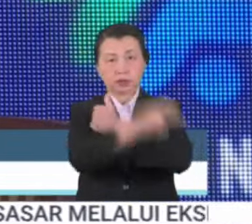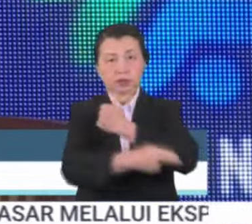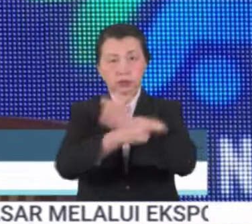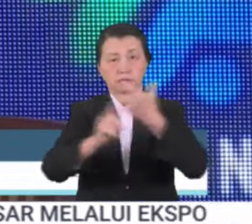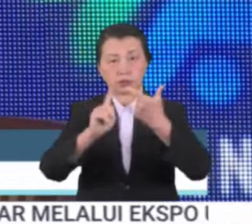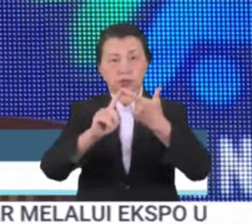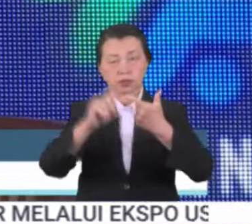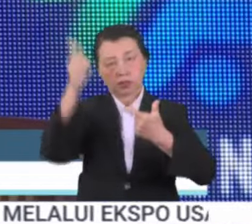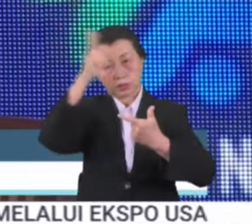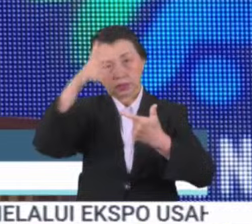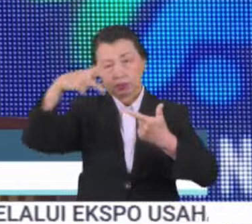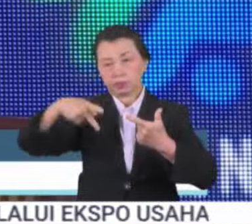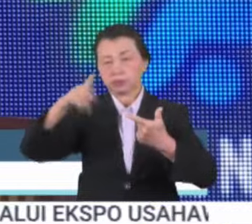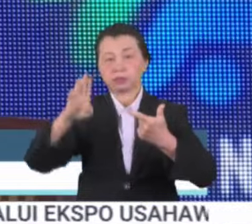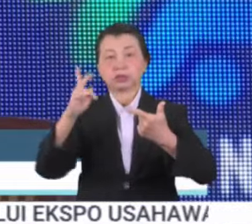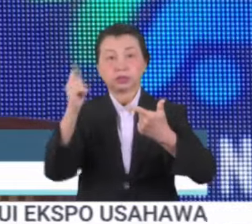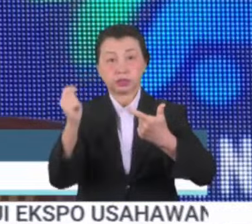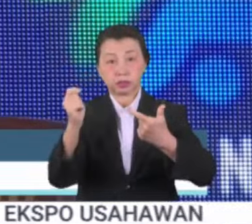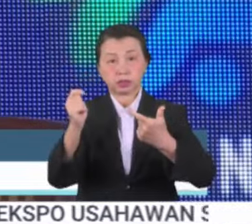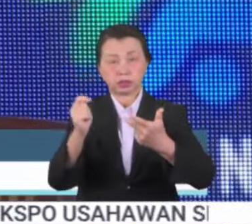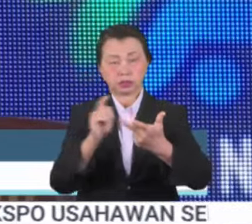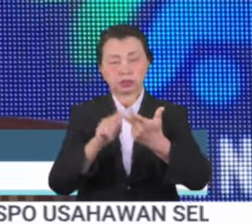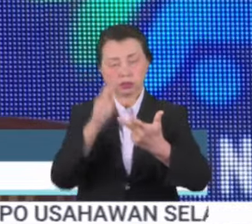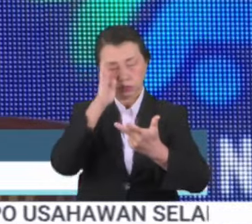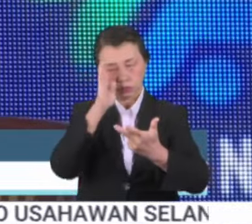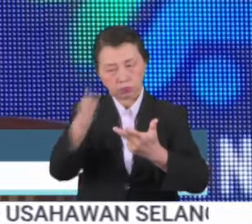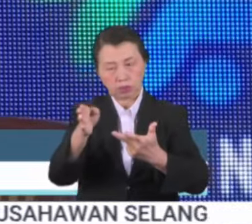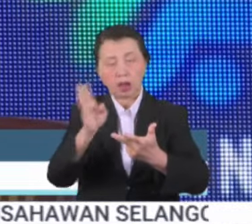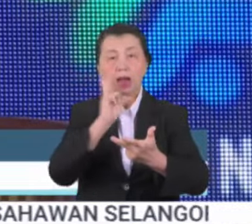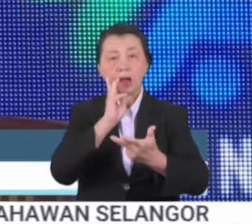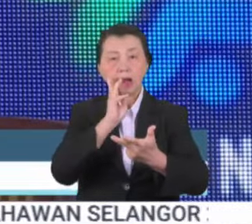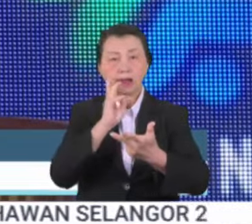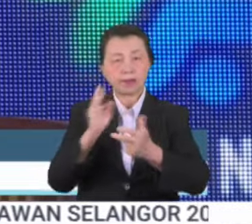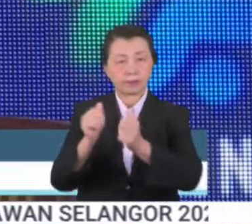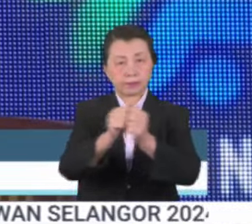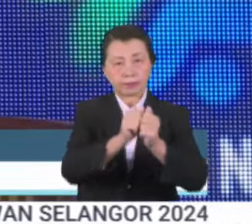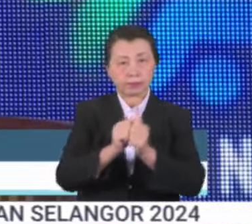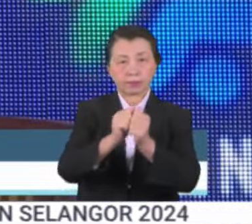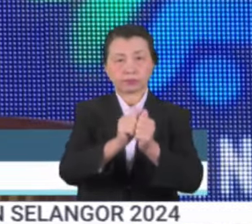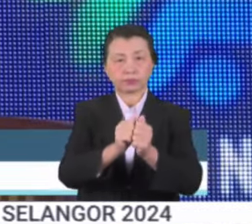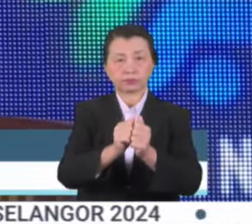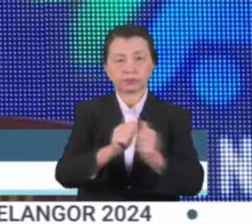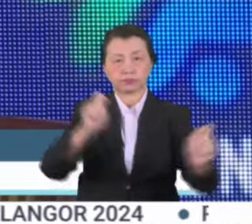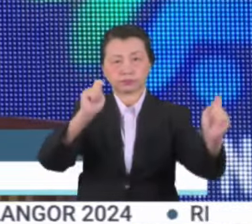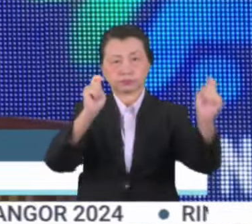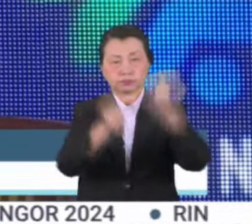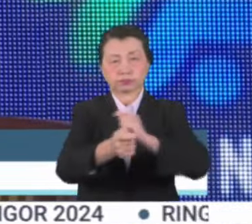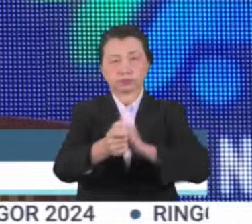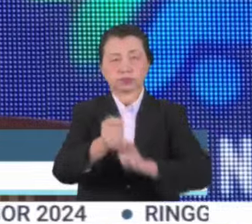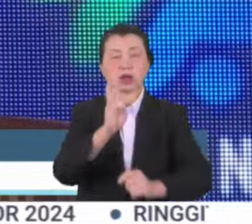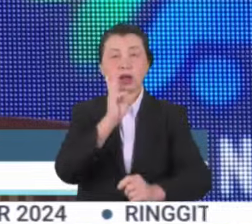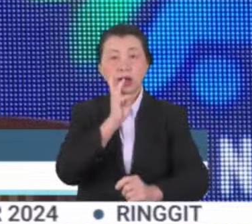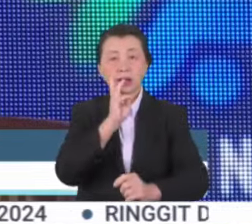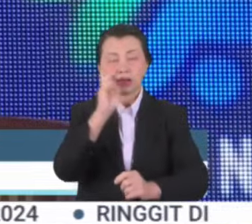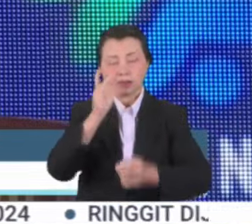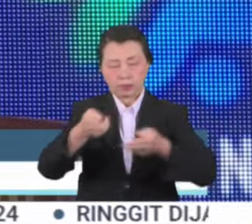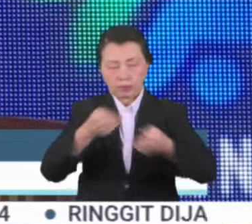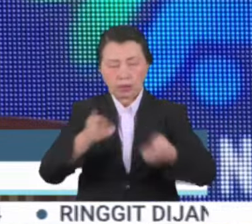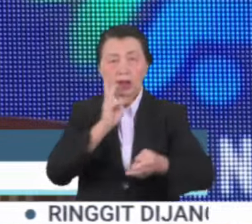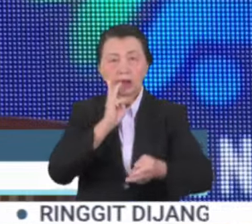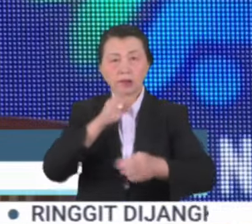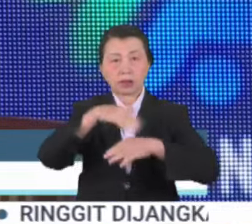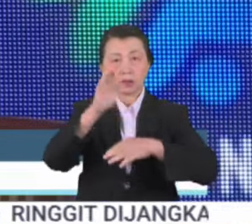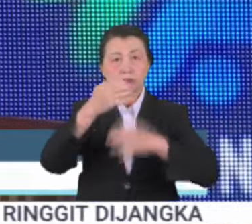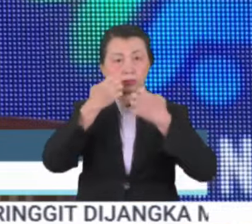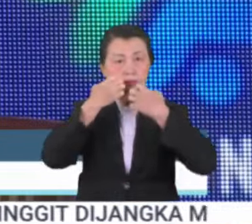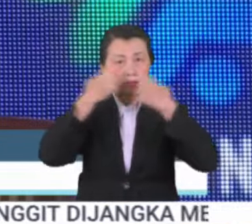juga kerajaan tempatan ke arah pengurusan air yang bersepadu. Transformasi sektor air ke arah pengurusan air yang lebih